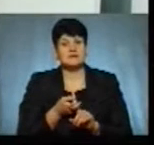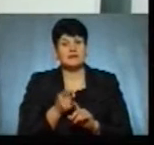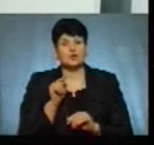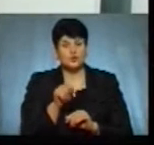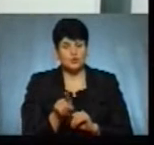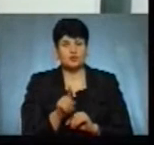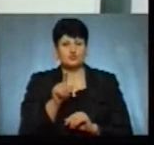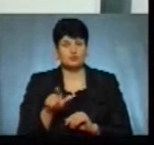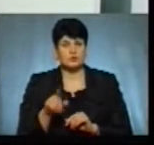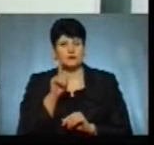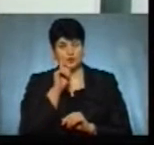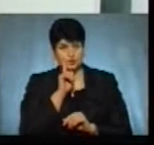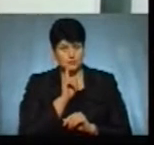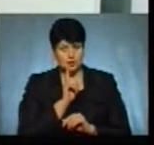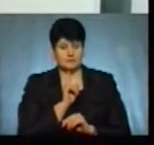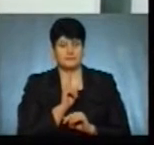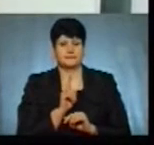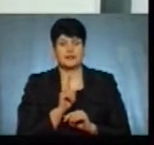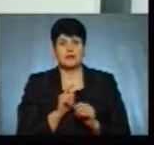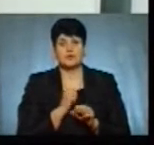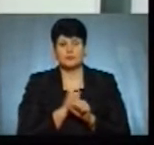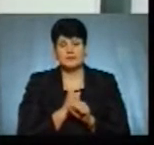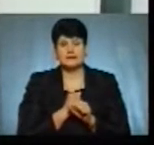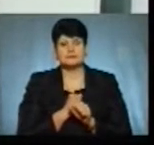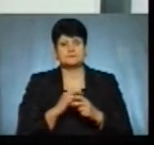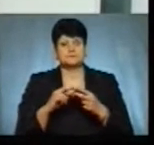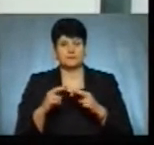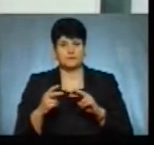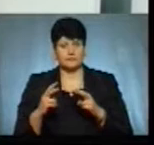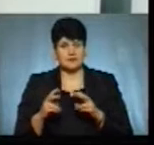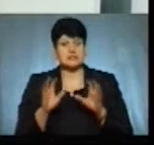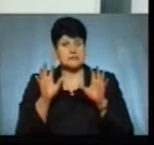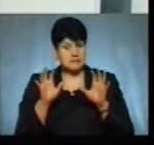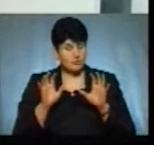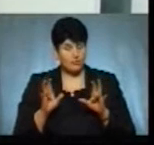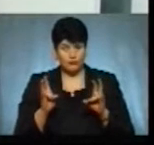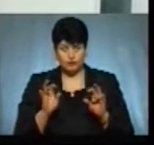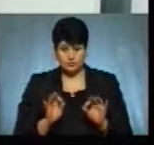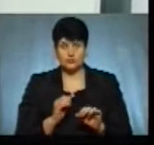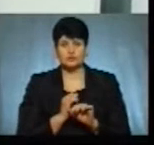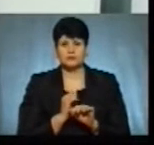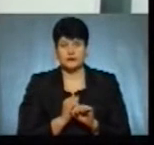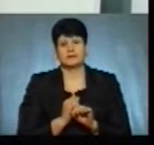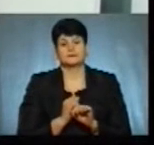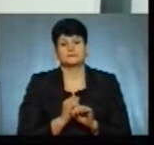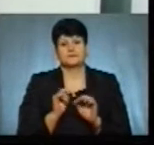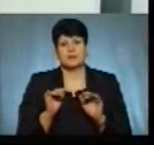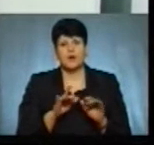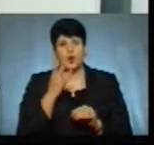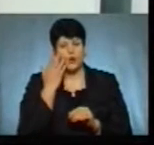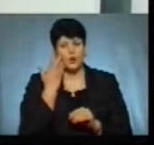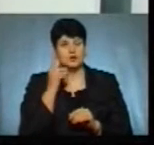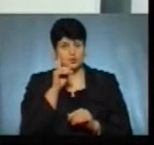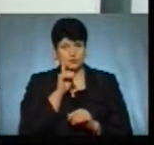набагато зручніше за інших рівних умов здійснювати операції законно, здійснювати операції, коли їм